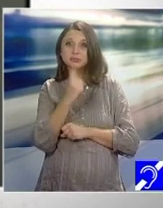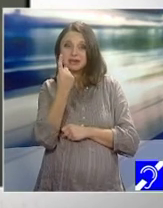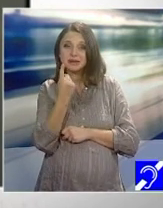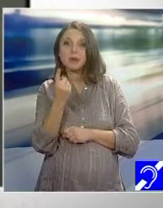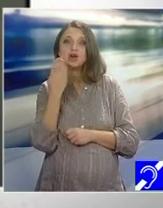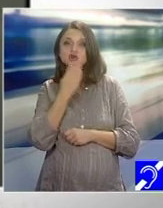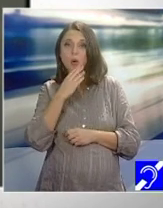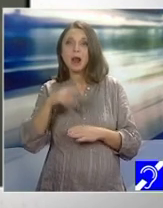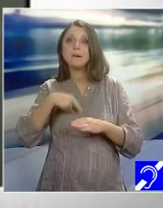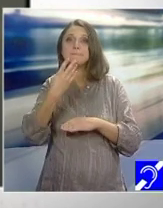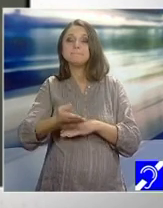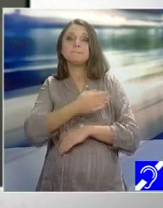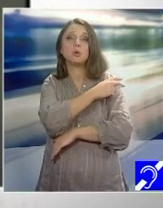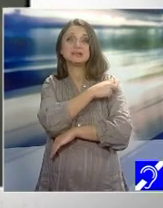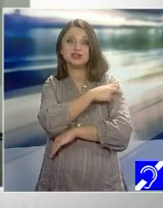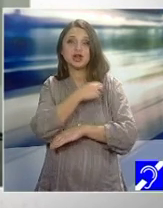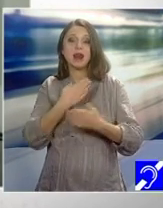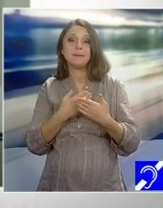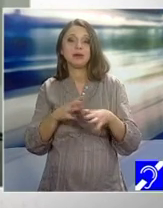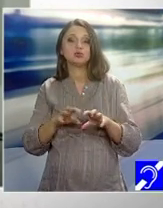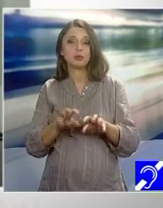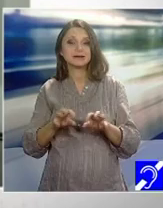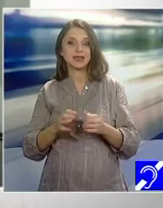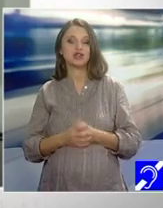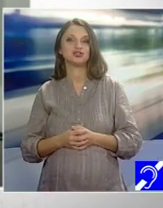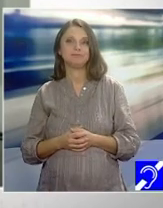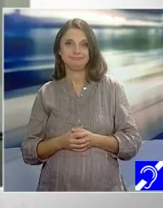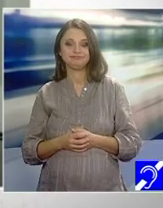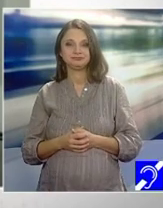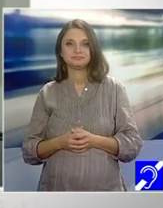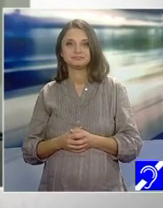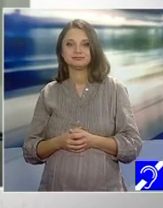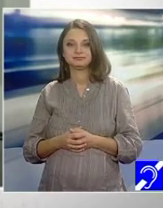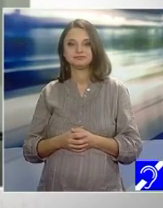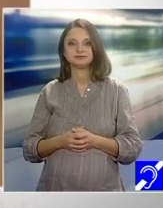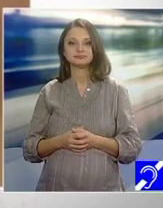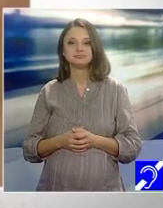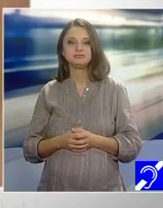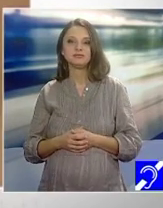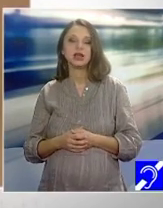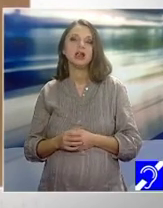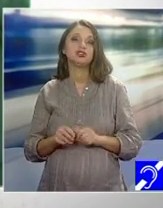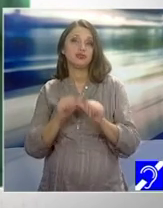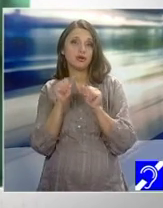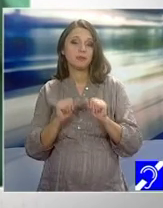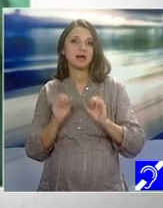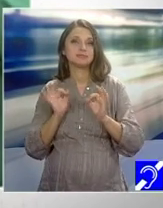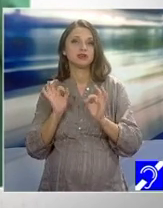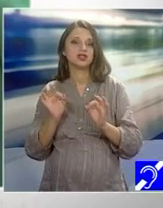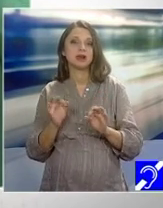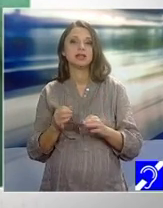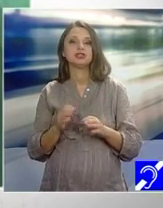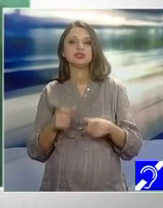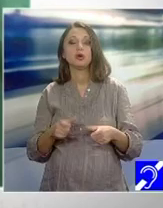Care, iată, formează specialiști pentru acest domeniu pe care îi împing pe piața muncii. Noi chiar